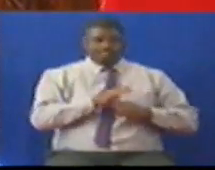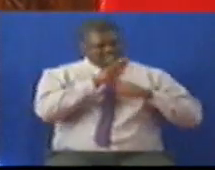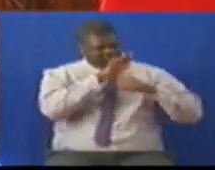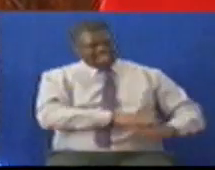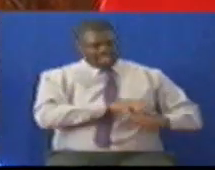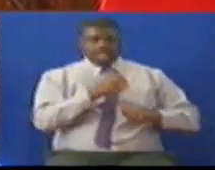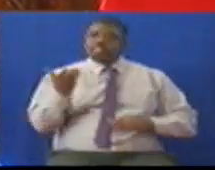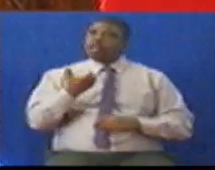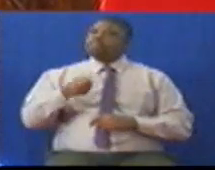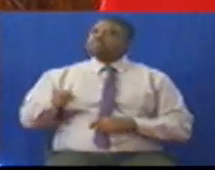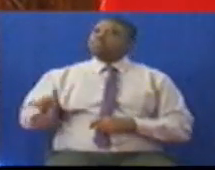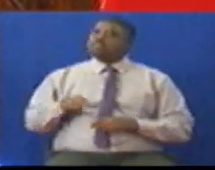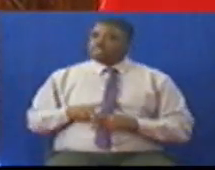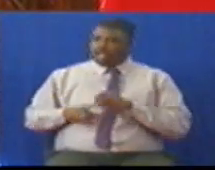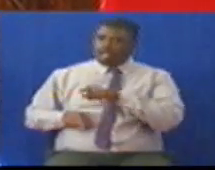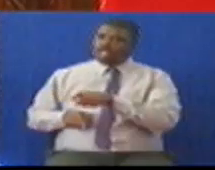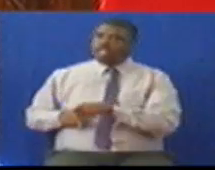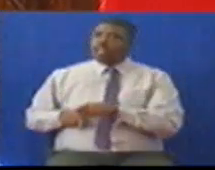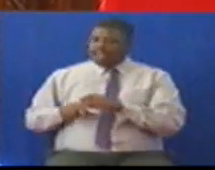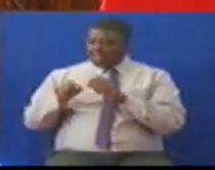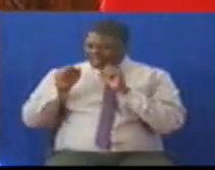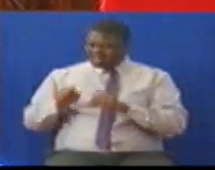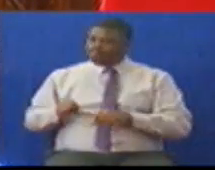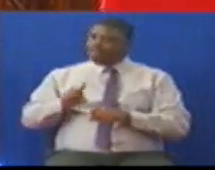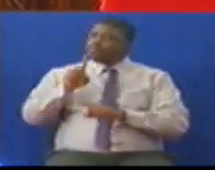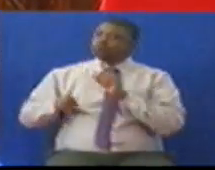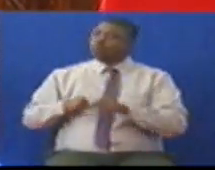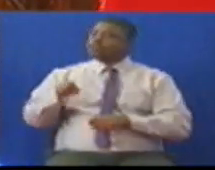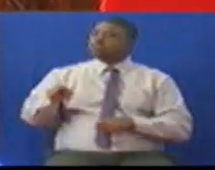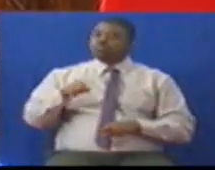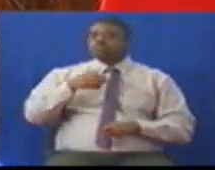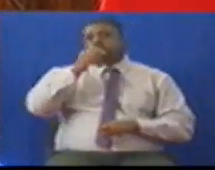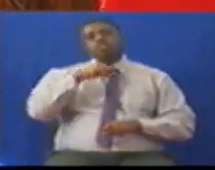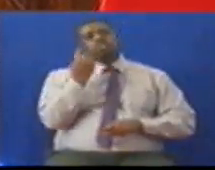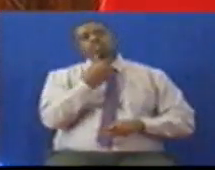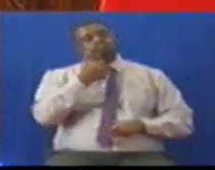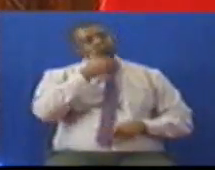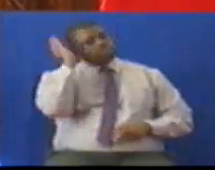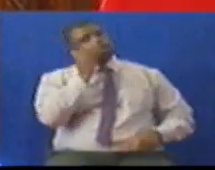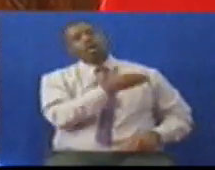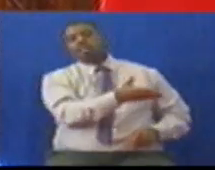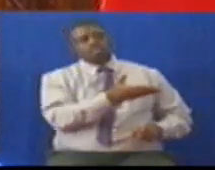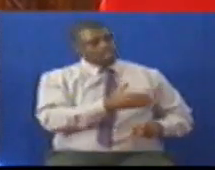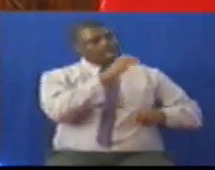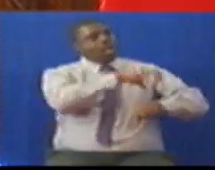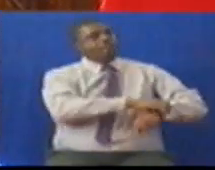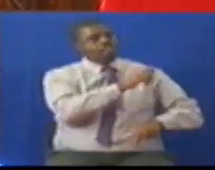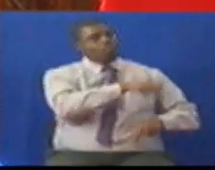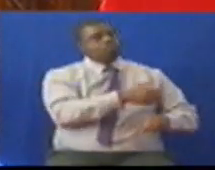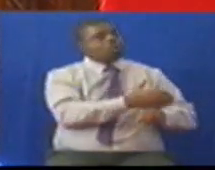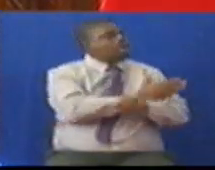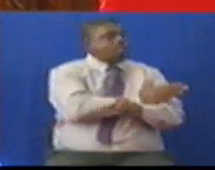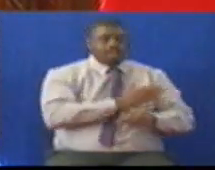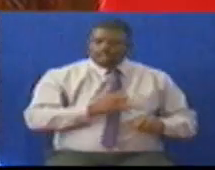jamii? Haya ni baadhi ya maswali serikali inahitaji kuyajibu kwa kukamata watuhumiwa kabla ya upelelezi kukamilika. Mheshimiwa